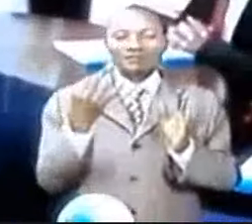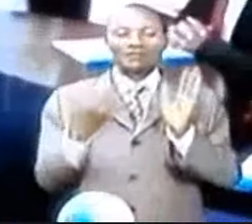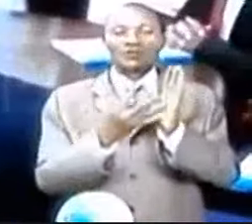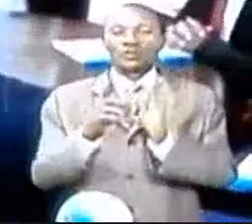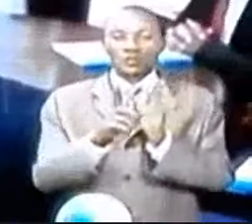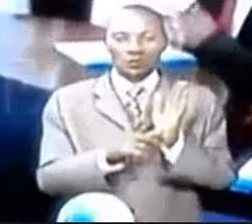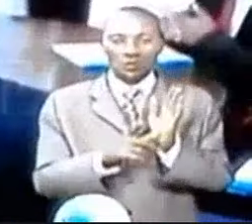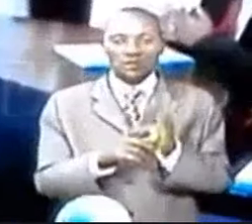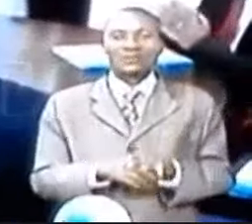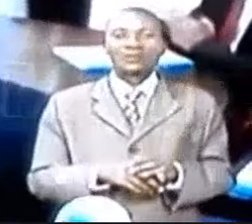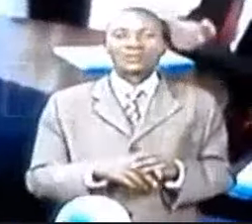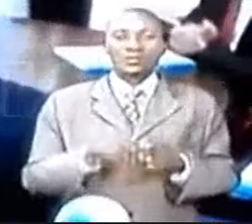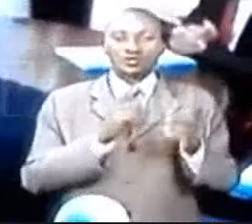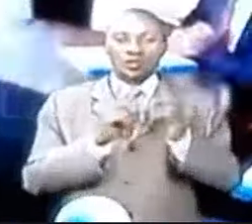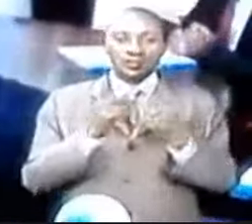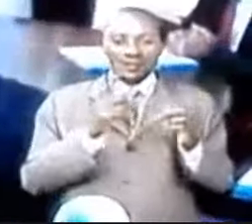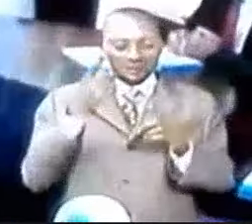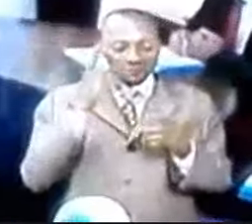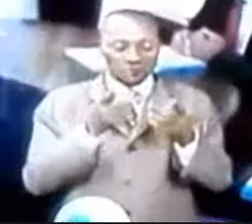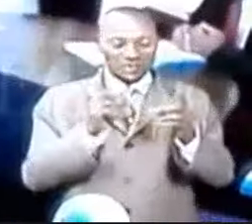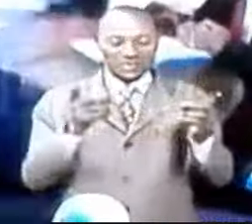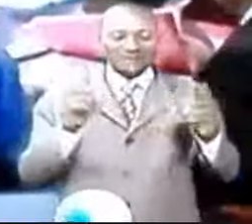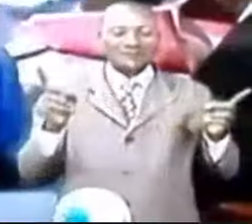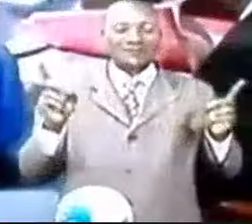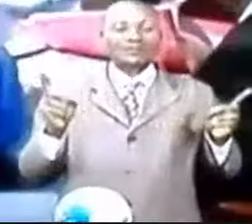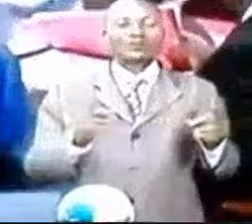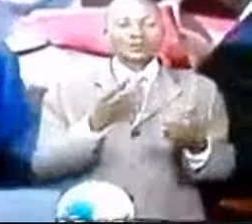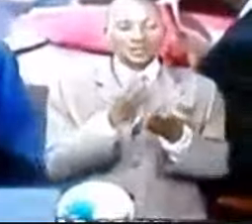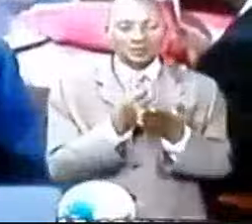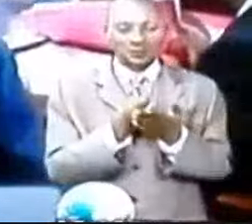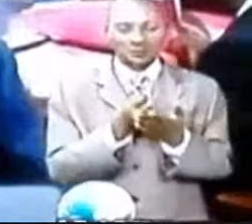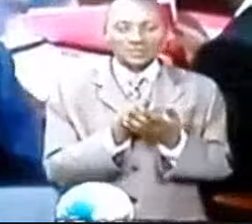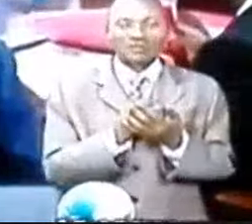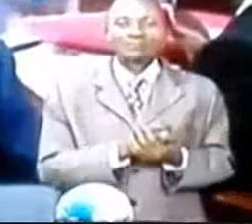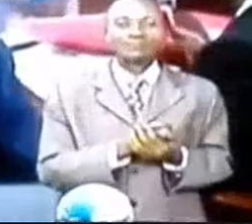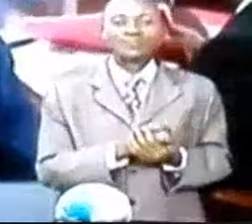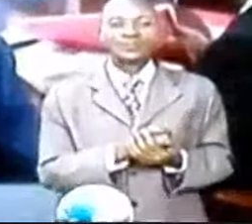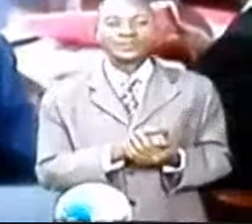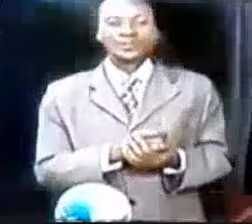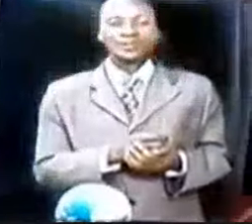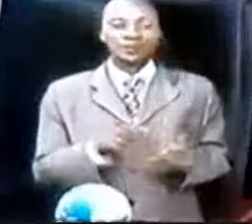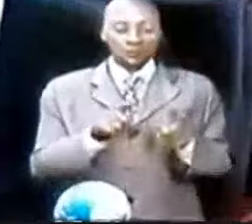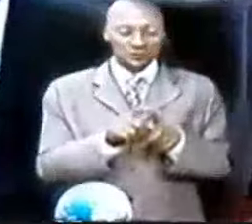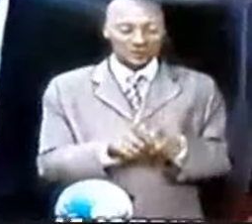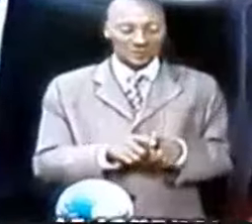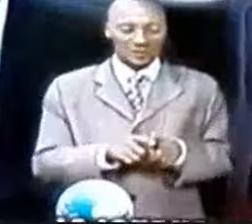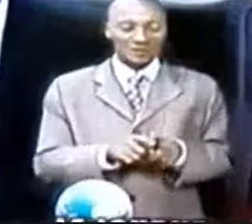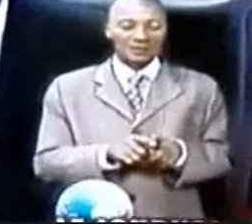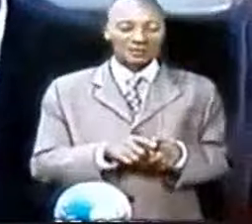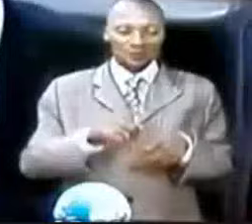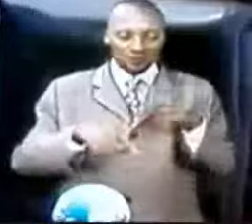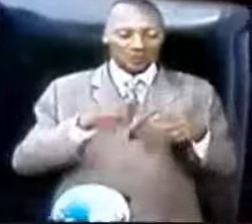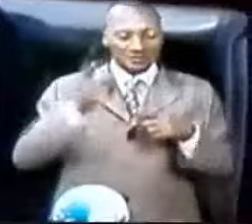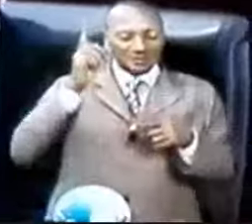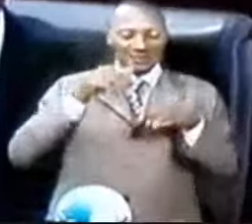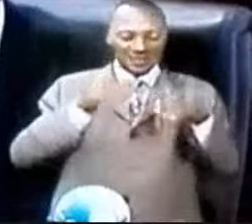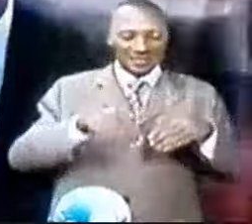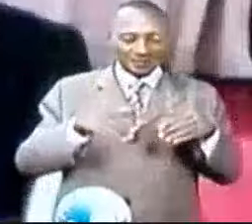tous martelé sur la diversification économique, en commençant par l'agriculture,